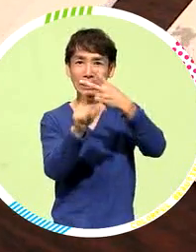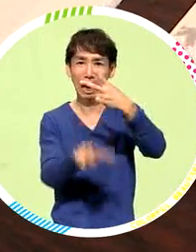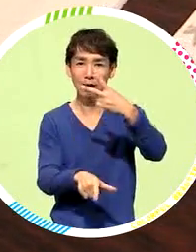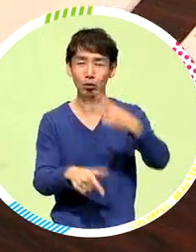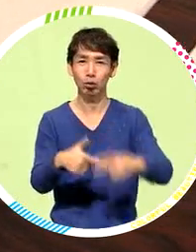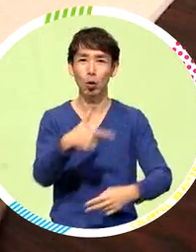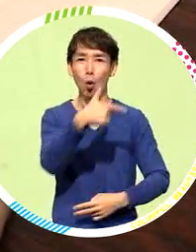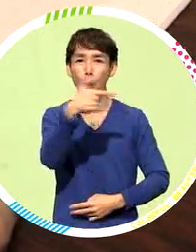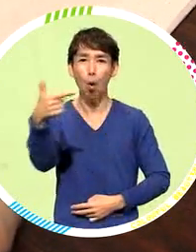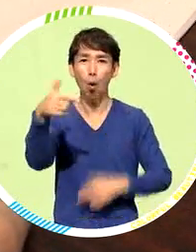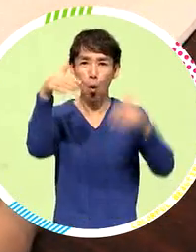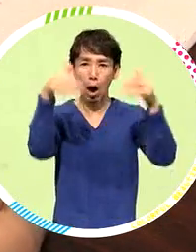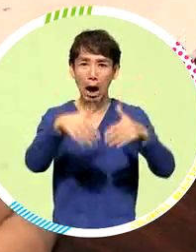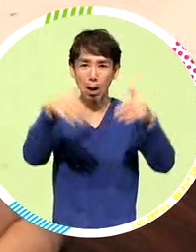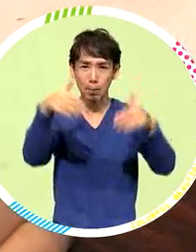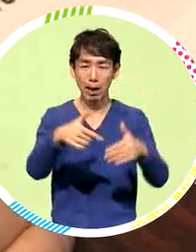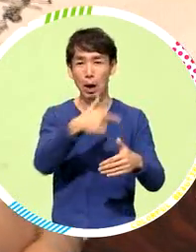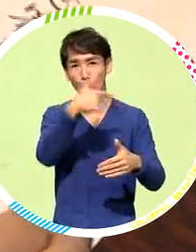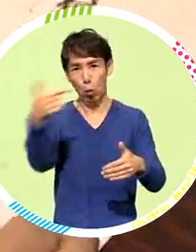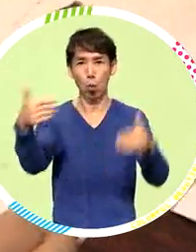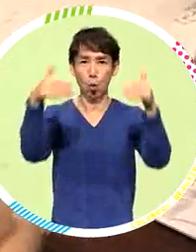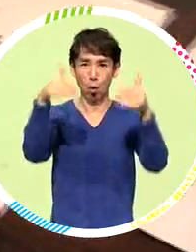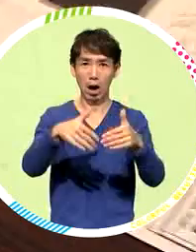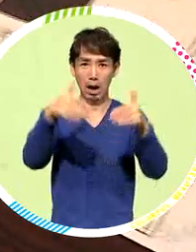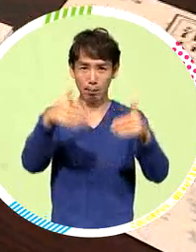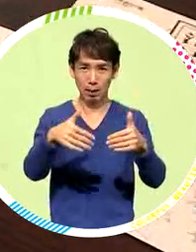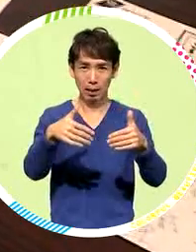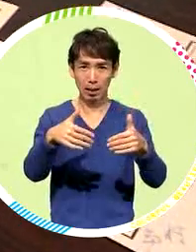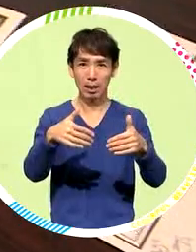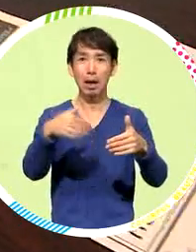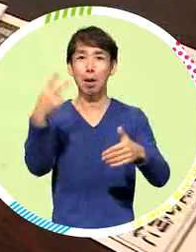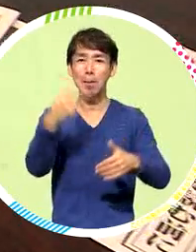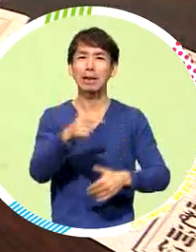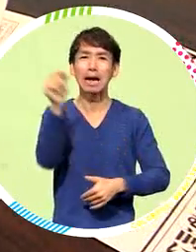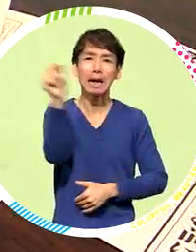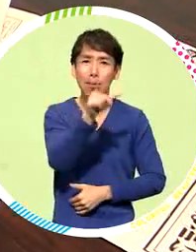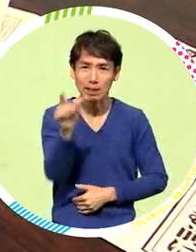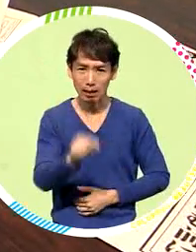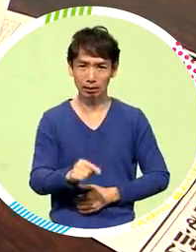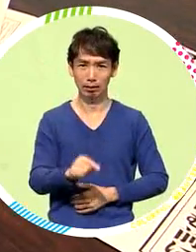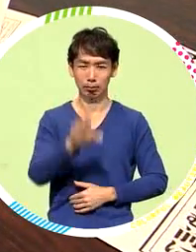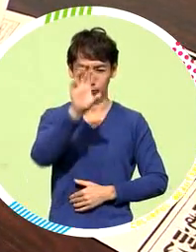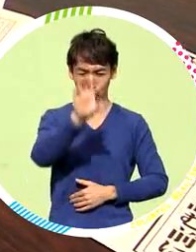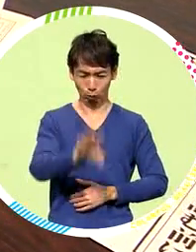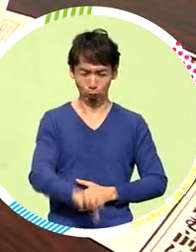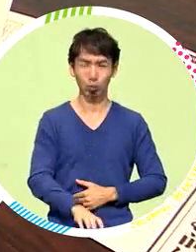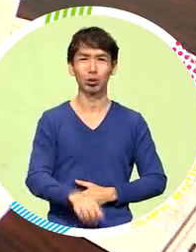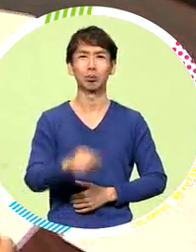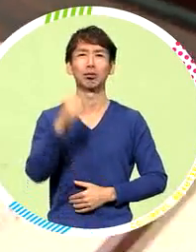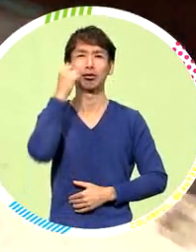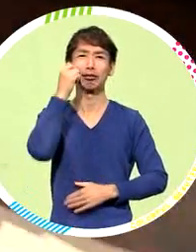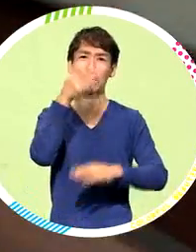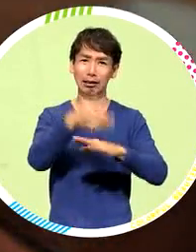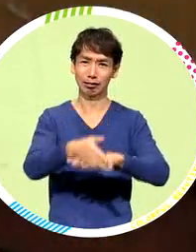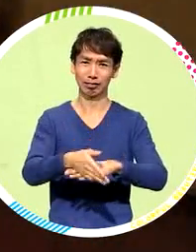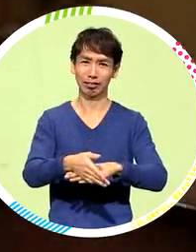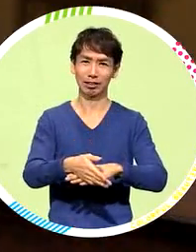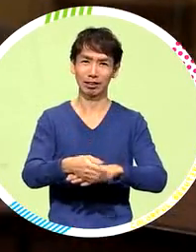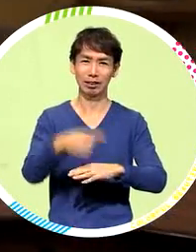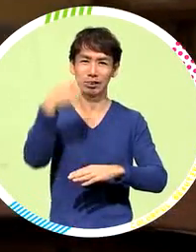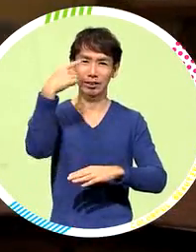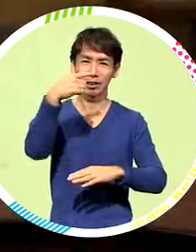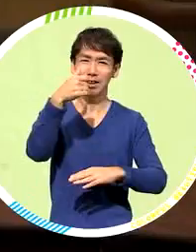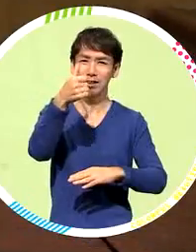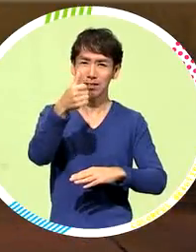大雨大雨そしてまた雷うぞカスすぎる先生が助けて